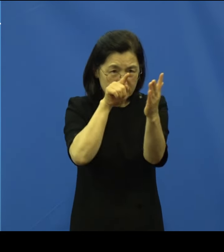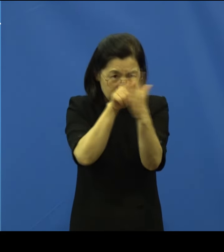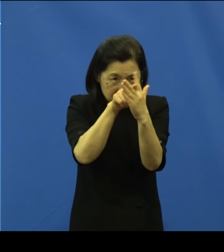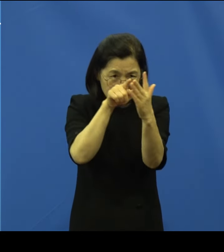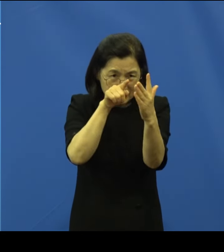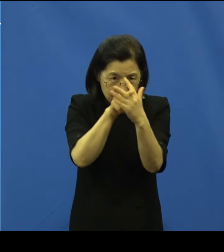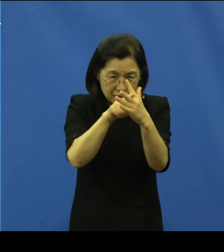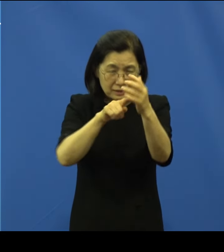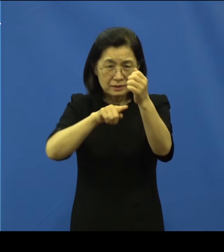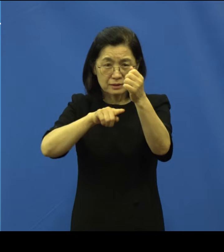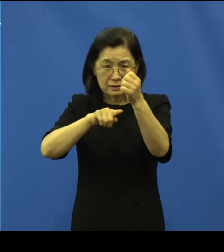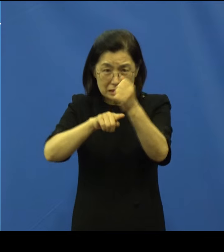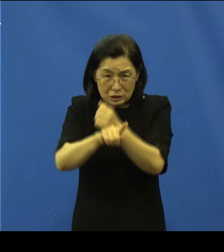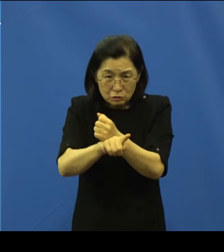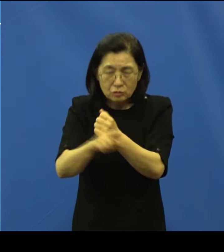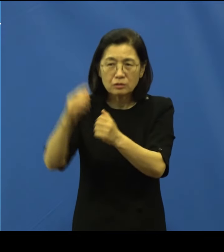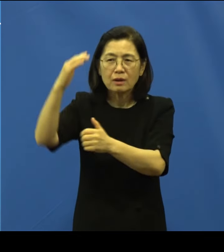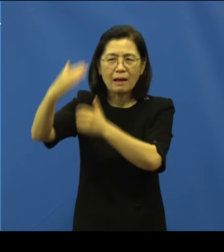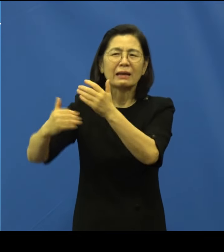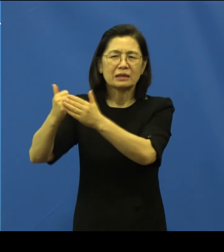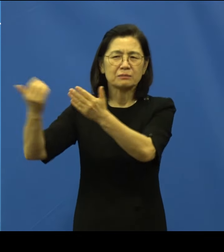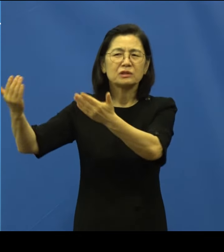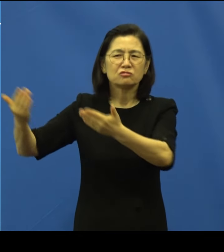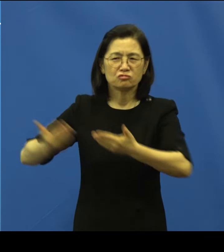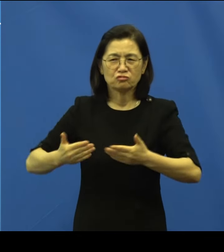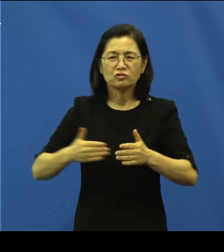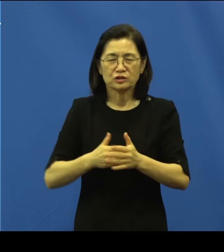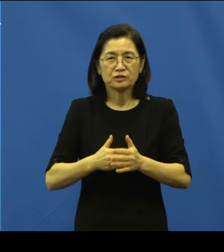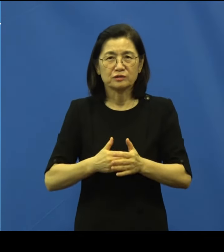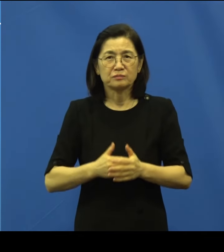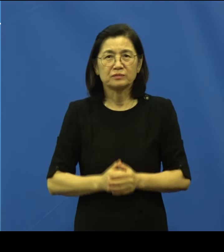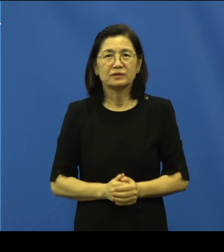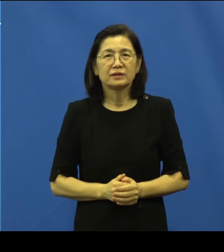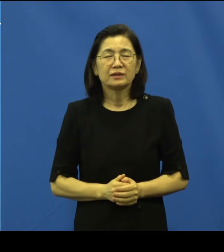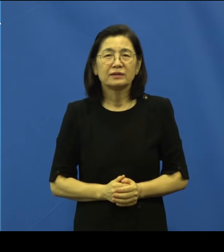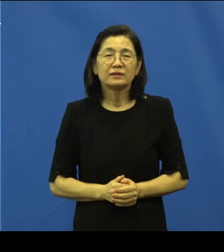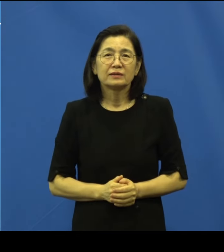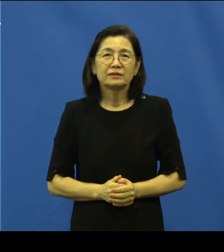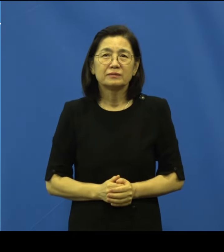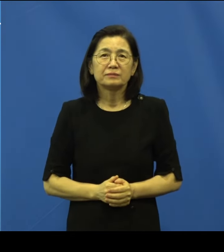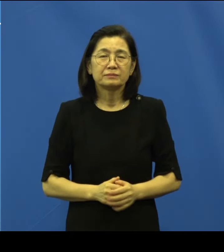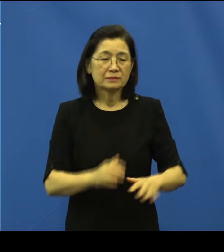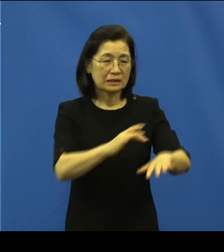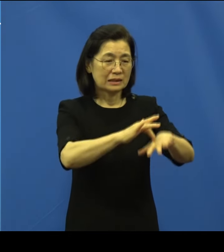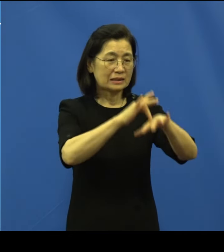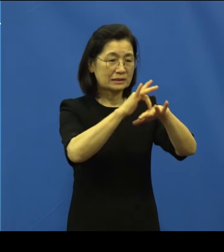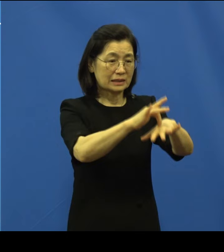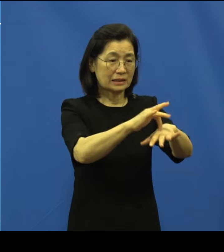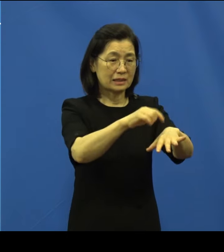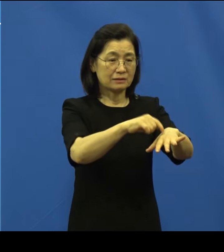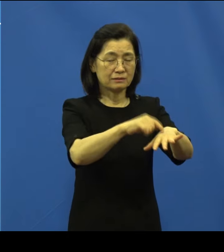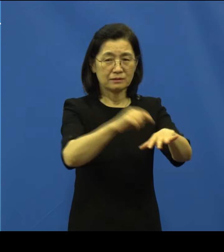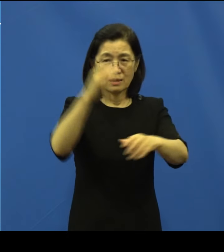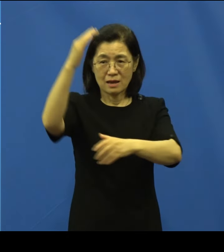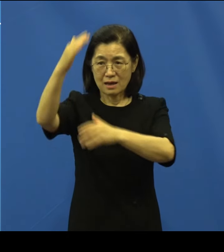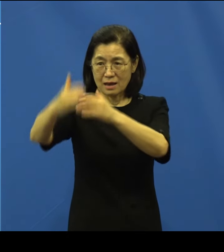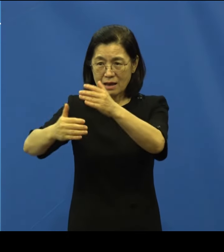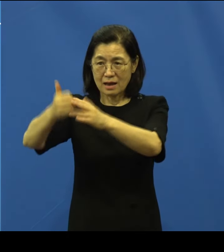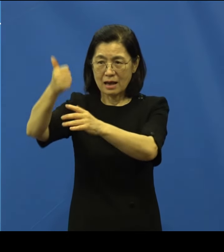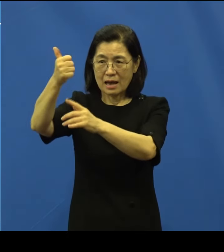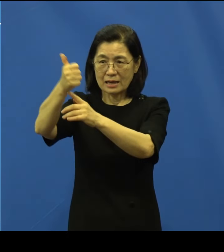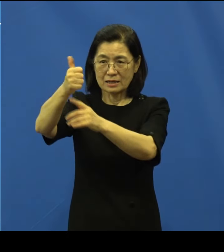계략과 업무와 괴계를 다 들여다보시니까 사단은 하나님의 수중에 있는 겁니다. 그러니까 게임이 안 되잖아요.